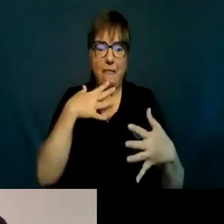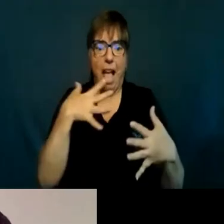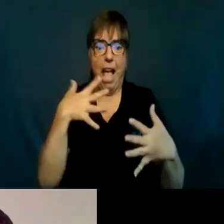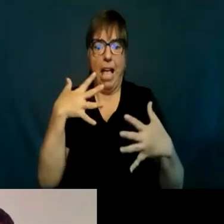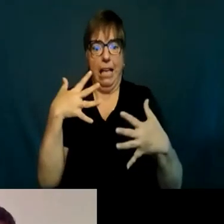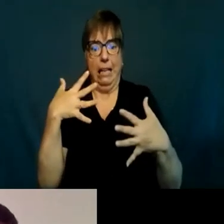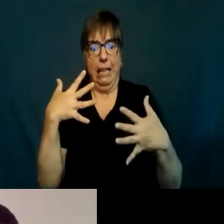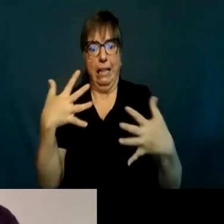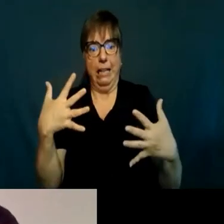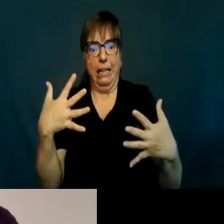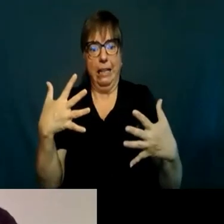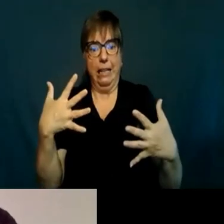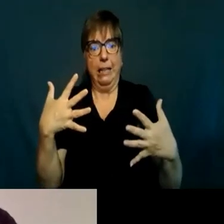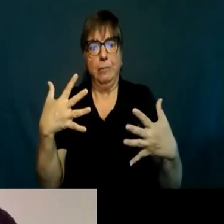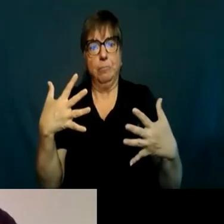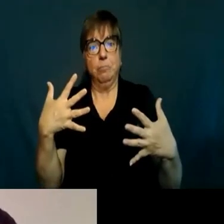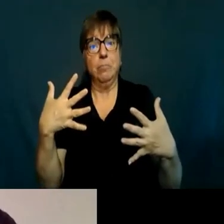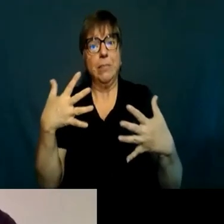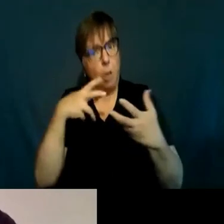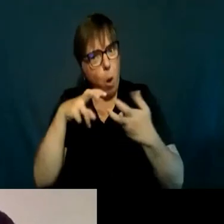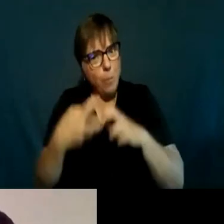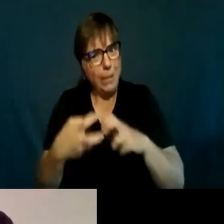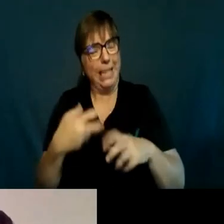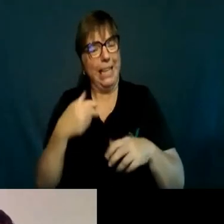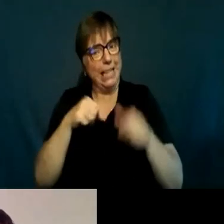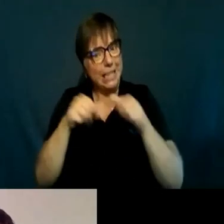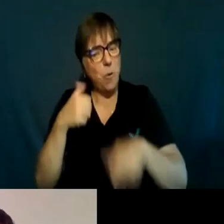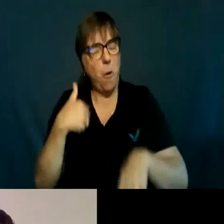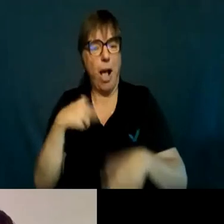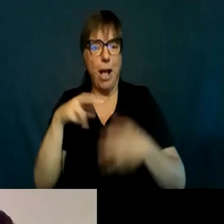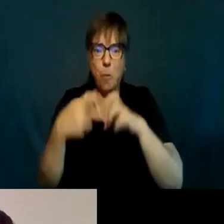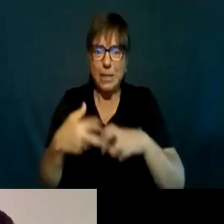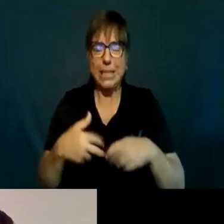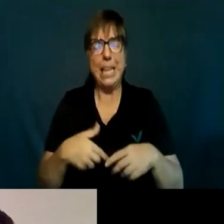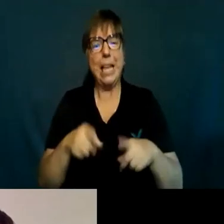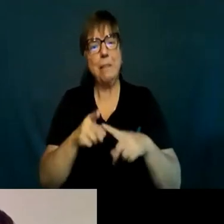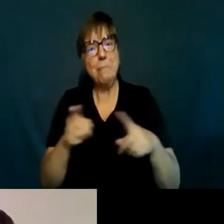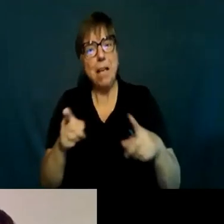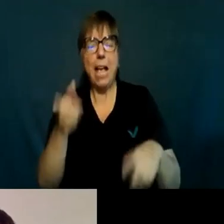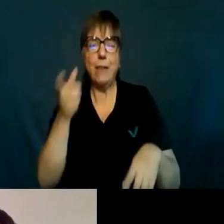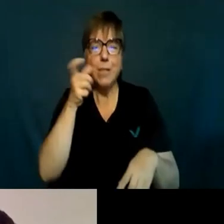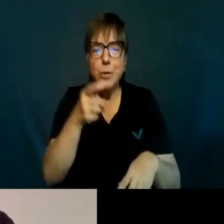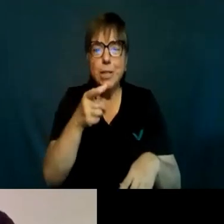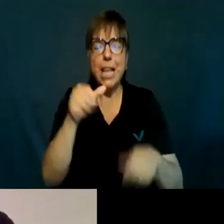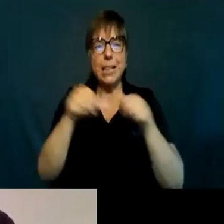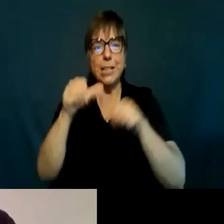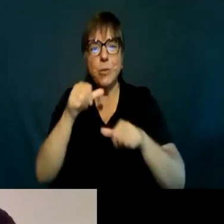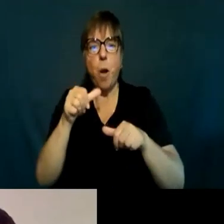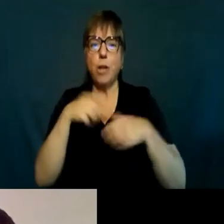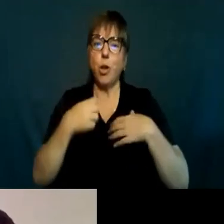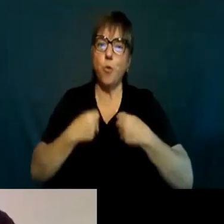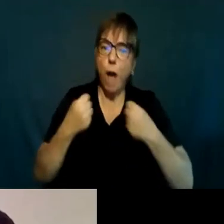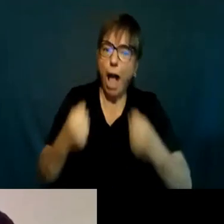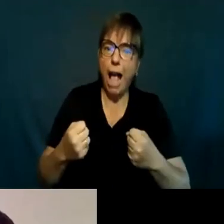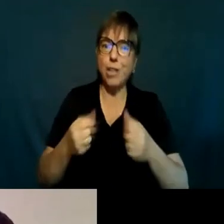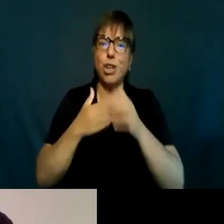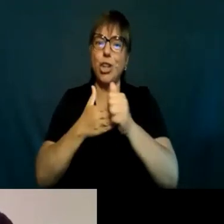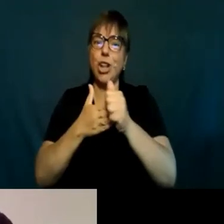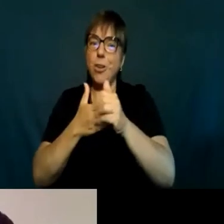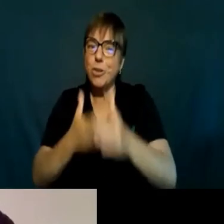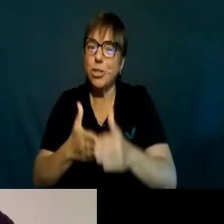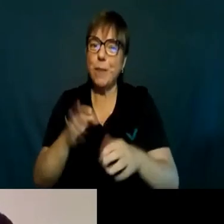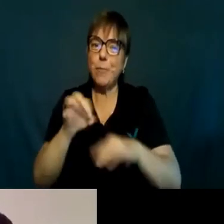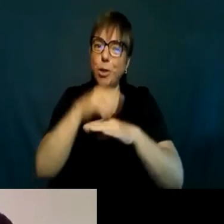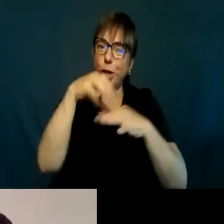présent complexe également, mais surtout en vous entendant tout, une histoire de courage et de leadership autochtone. Et alors,